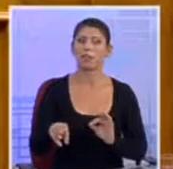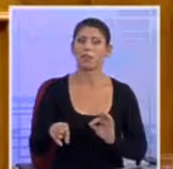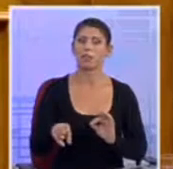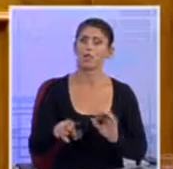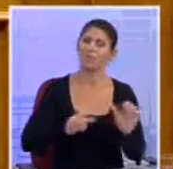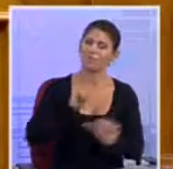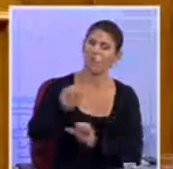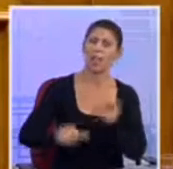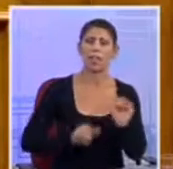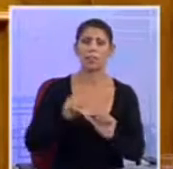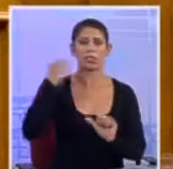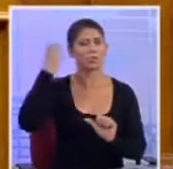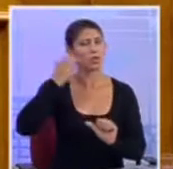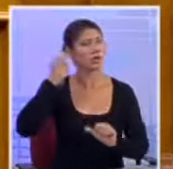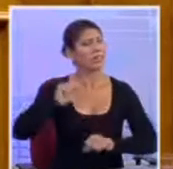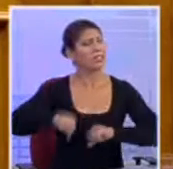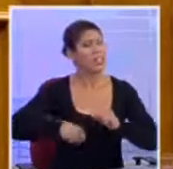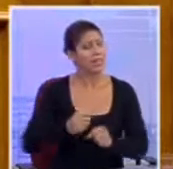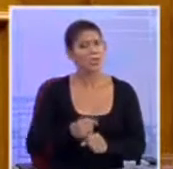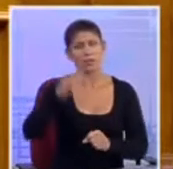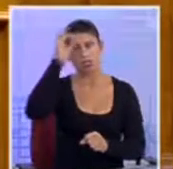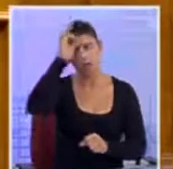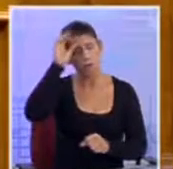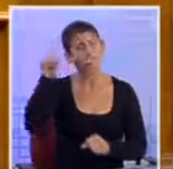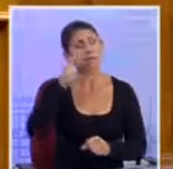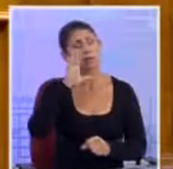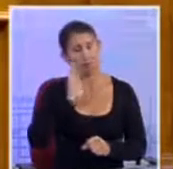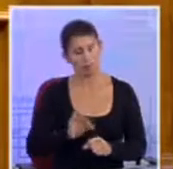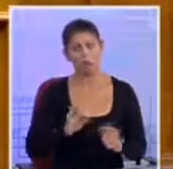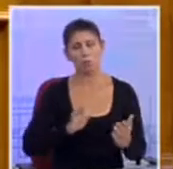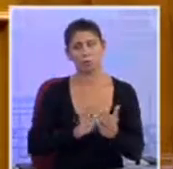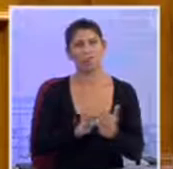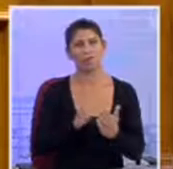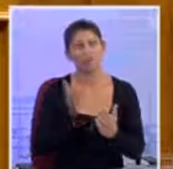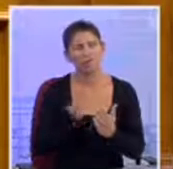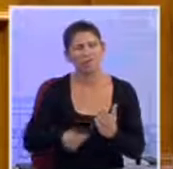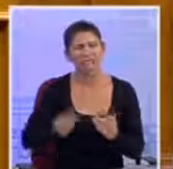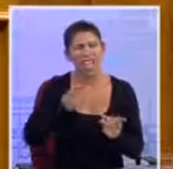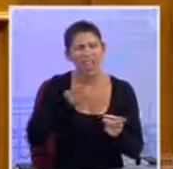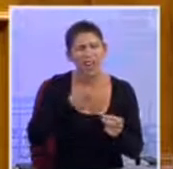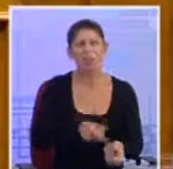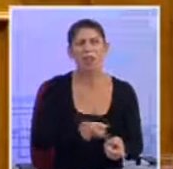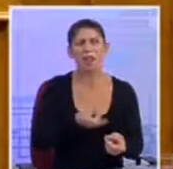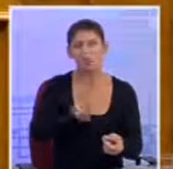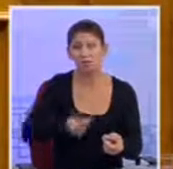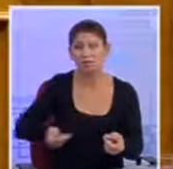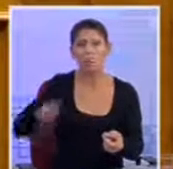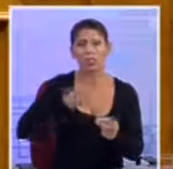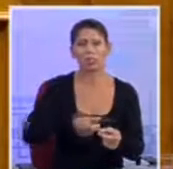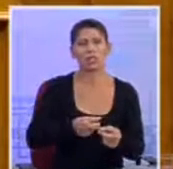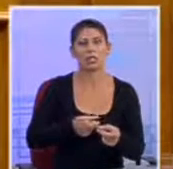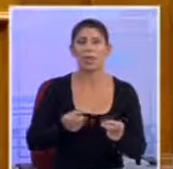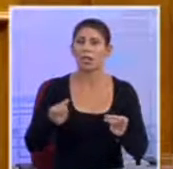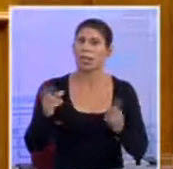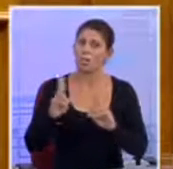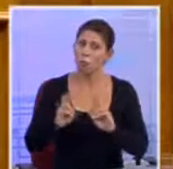της φιλοσοφίας της δράσης τους, ώστε πράγματι να αντιμετωπίζεται η ακραία εγκληματικότητα και να τίθενται υπό έλεγχο